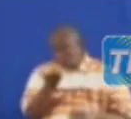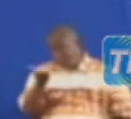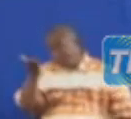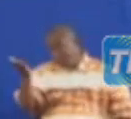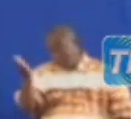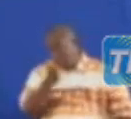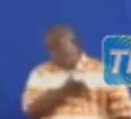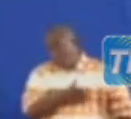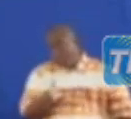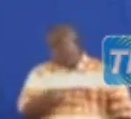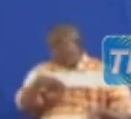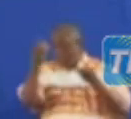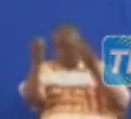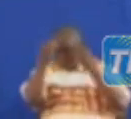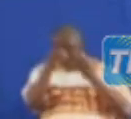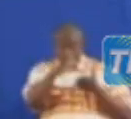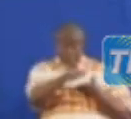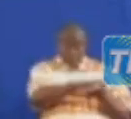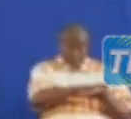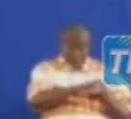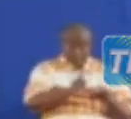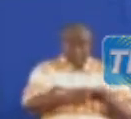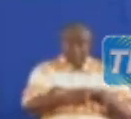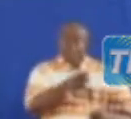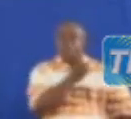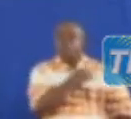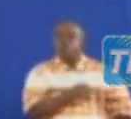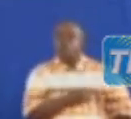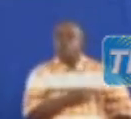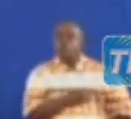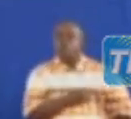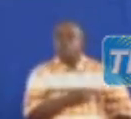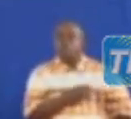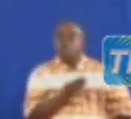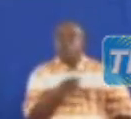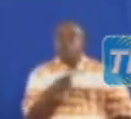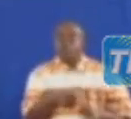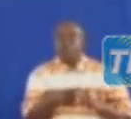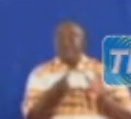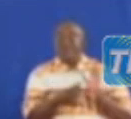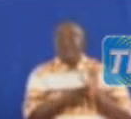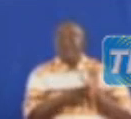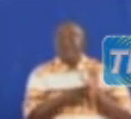msingi na sekondari, hadi Februari 2023 shilingi bilioni